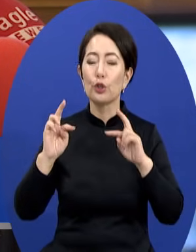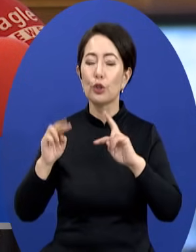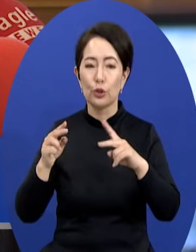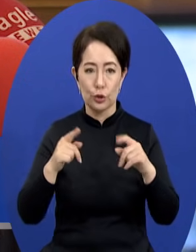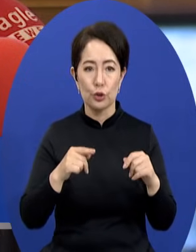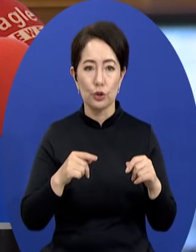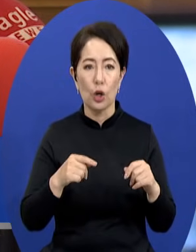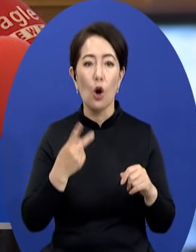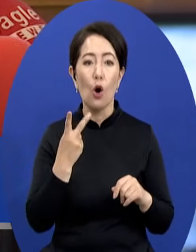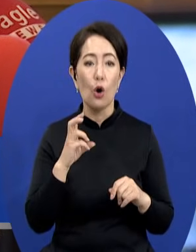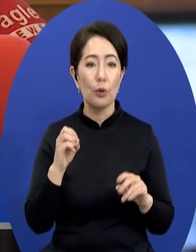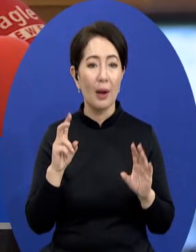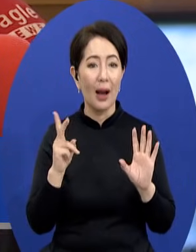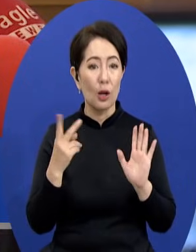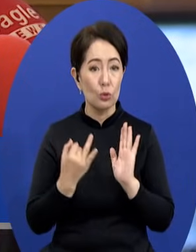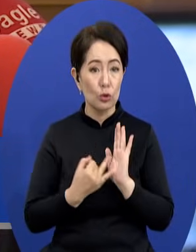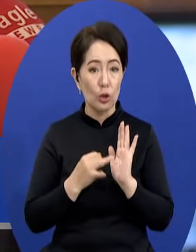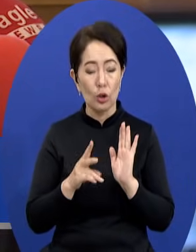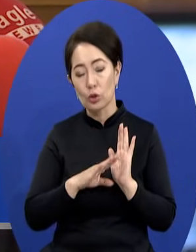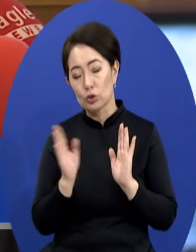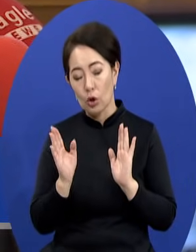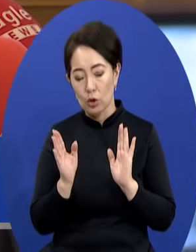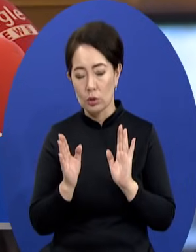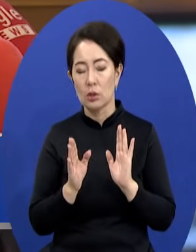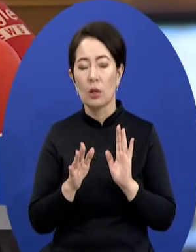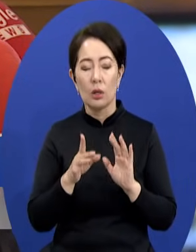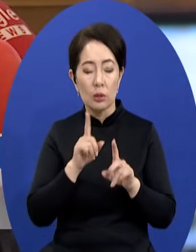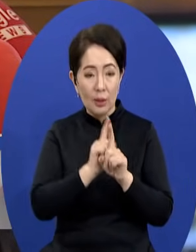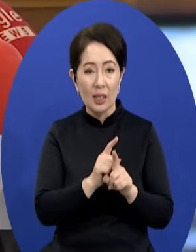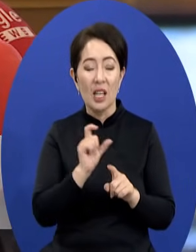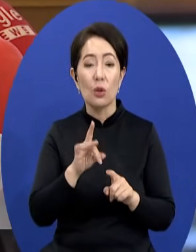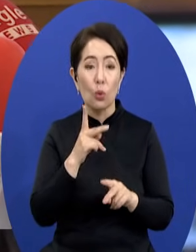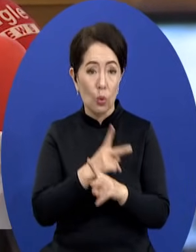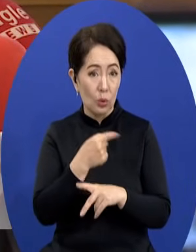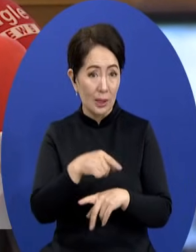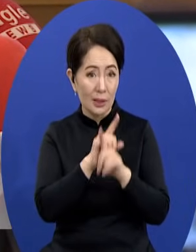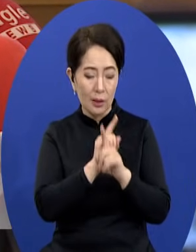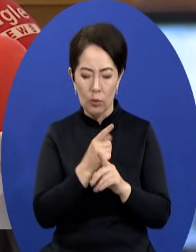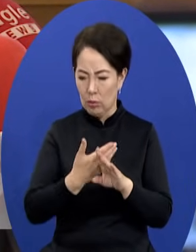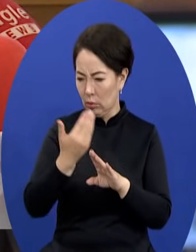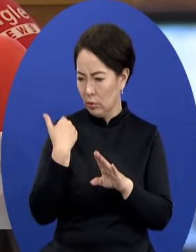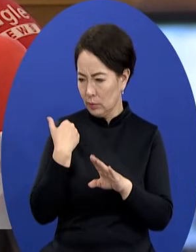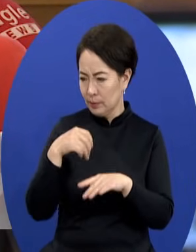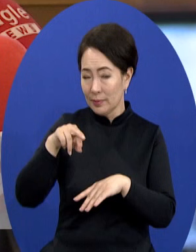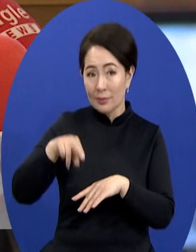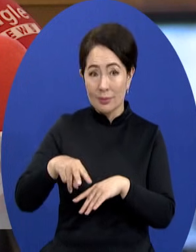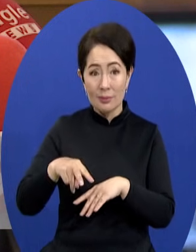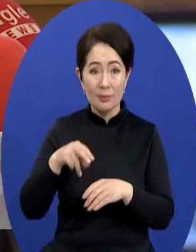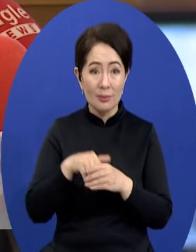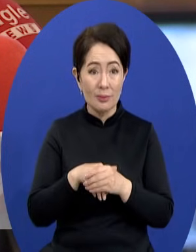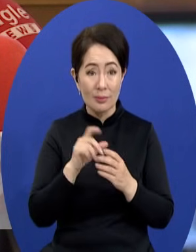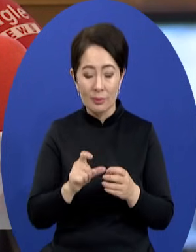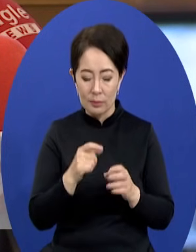Энэ 2017 оноос үйлчилж эхэлсэн эрүүгийн хуулиар өмнө нь хорих ялаар шийдвүүлсэн хүмүүс хорход 7500